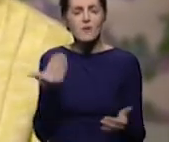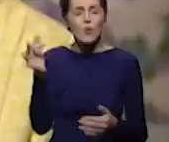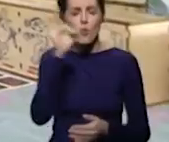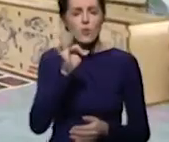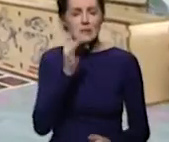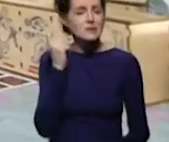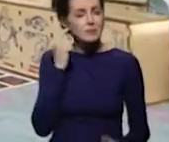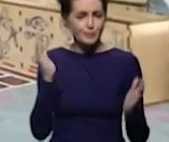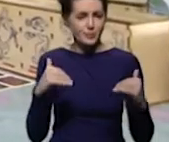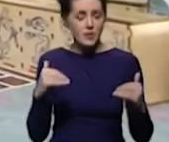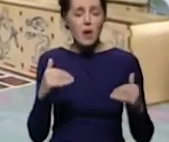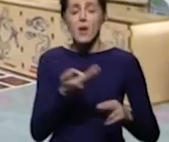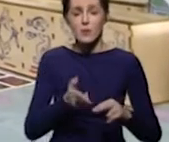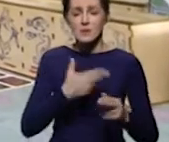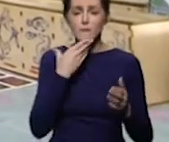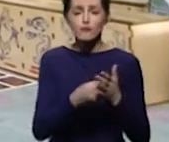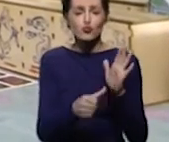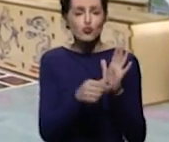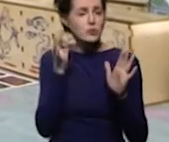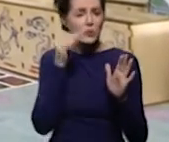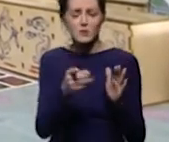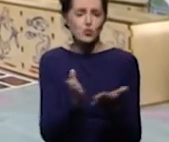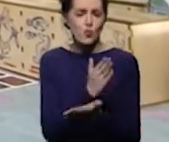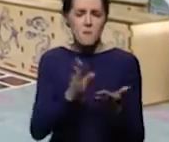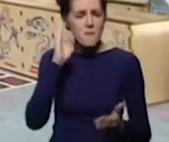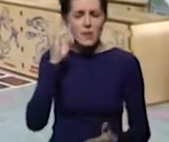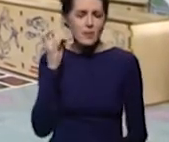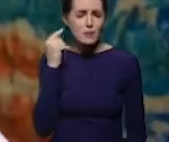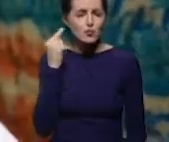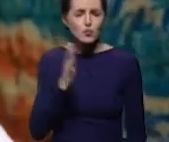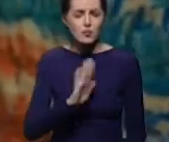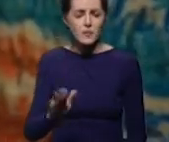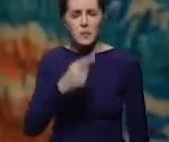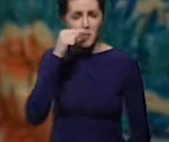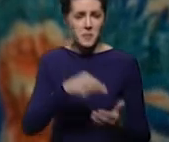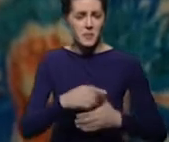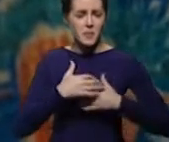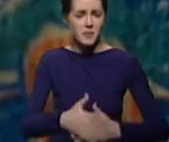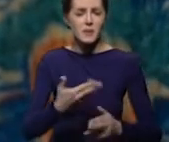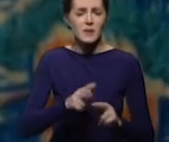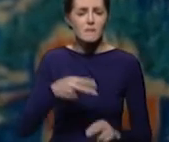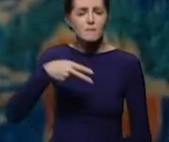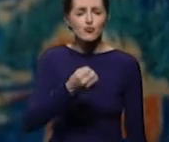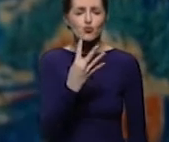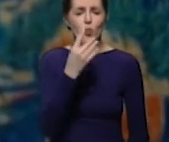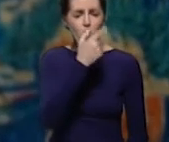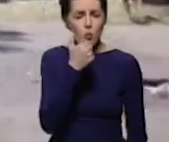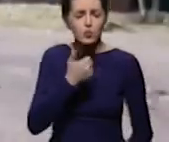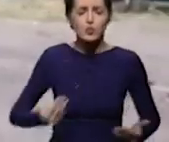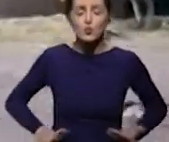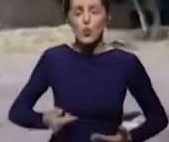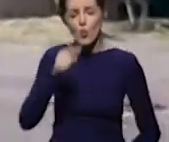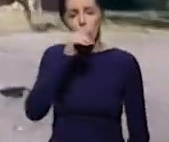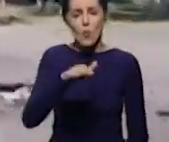слабослухачих діток. У свої 6 маленький Олексійко нічого не чує. Наталія завагітніла 14-го року. Тоді жила в Луганську